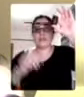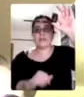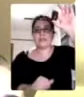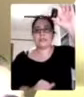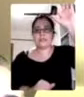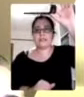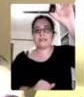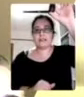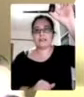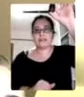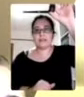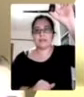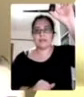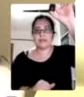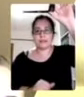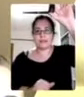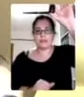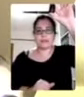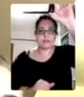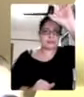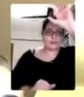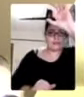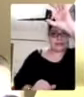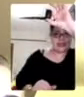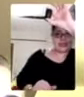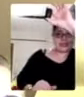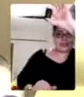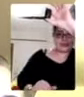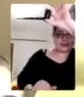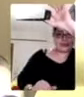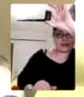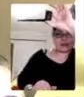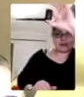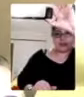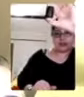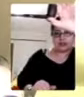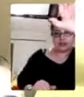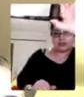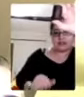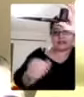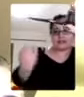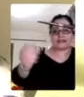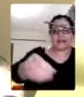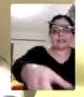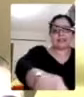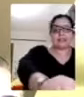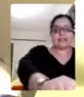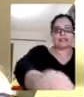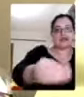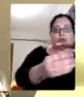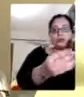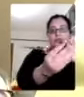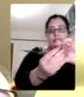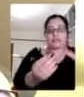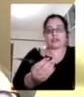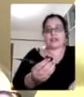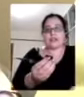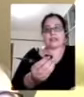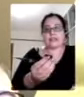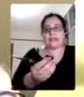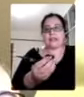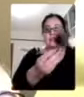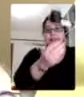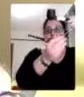Bruno'nun şöyle Bing pipoları var. Şöyle beyaz zemin olsun da görün. Farkı boyut olarak